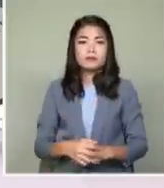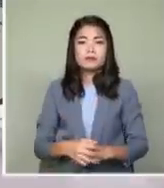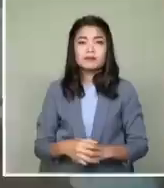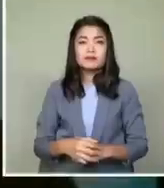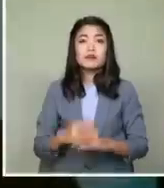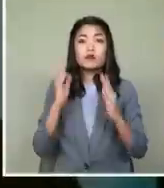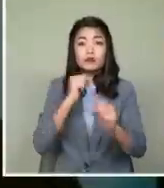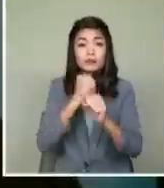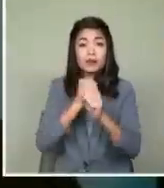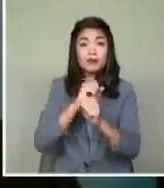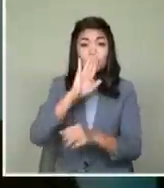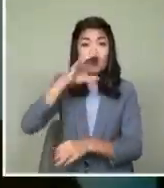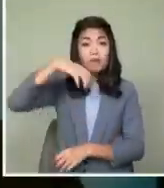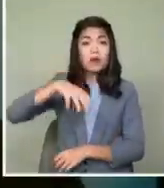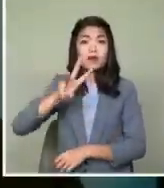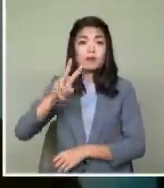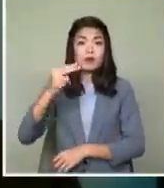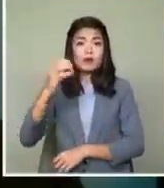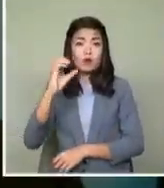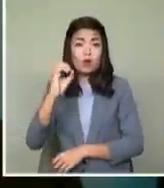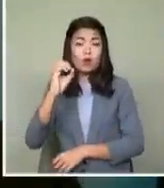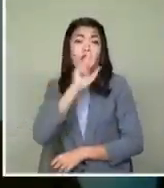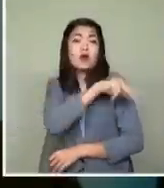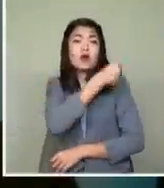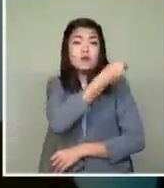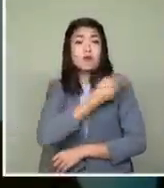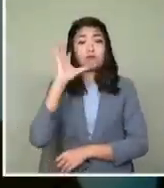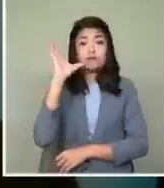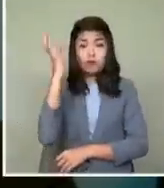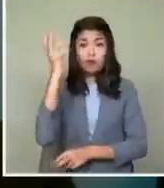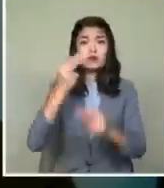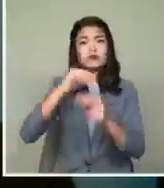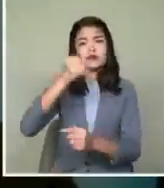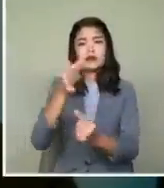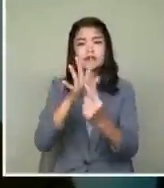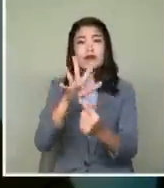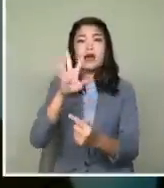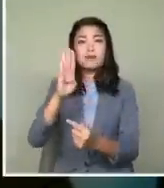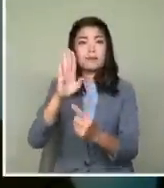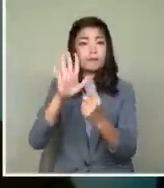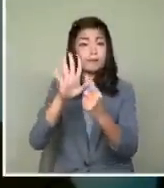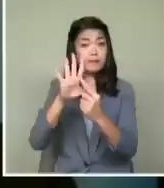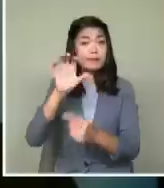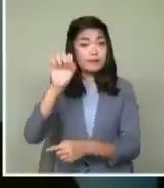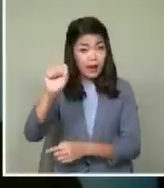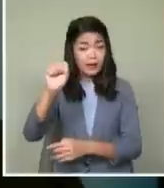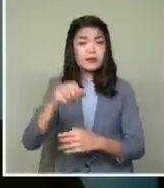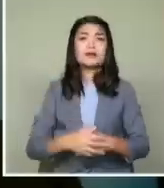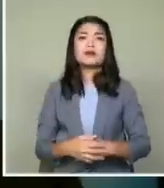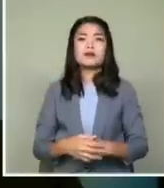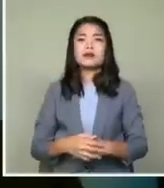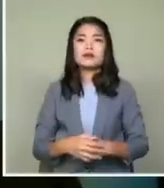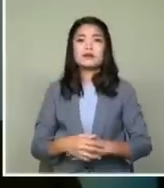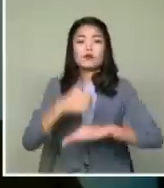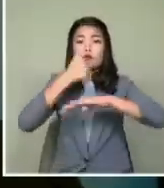างเจ้าหน้าที่ขององค์การอนามัยโลกที่ชื่อว่าจาบาสบาโบซานะคะซึ่งเป็นผู้อำนวยการองค์การอนามัยแห่งทวีปอเมริกาหรือว่